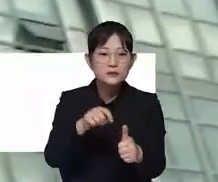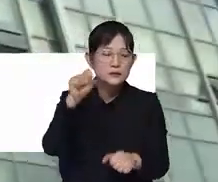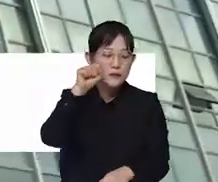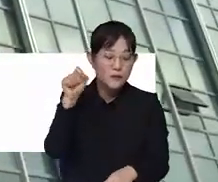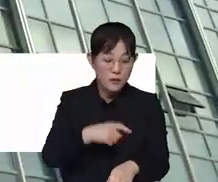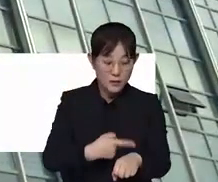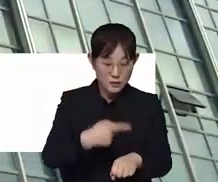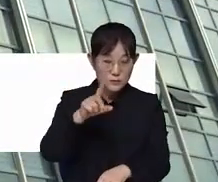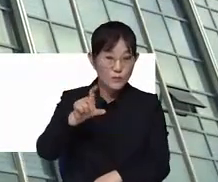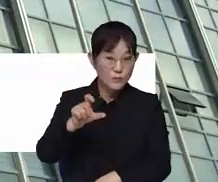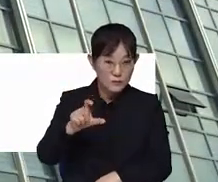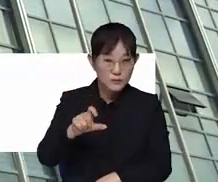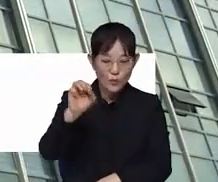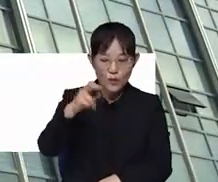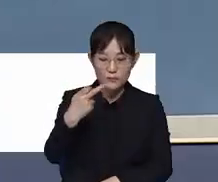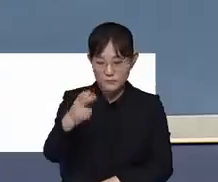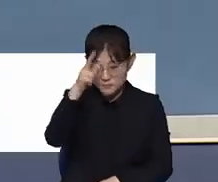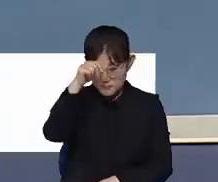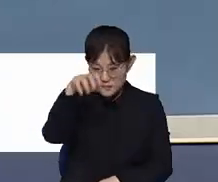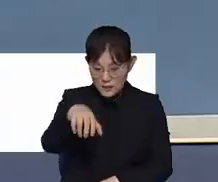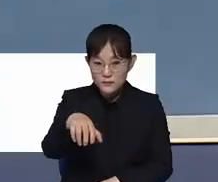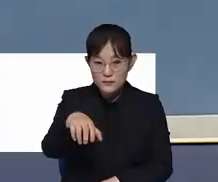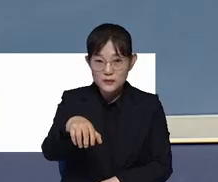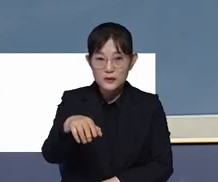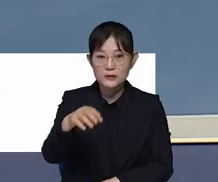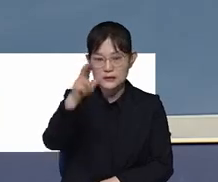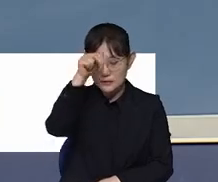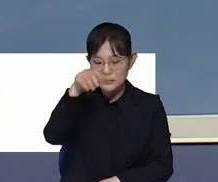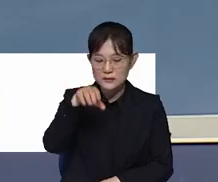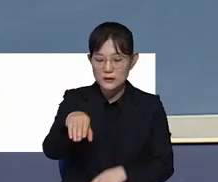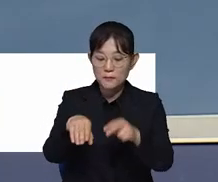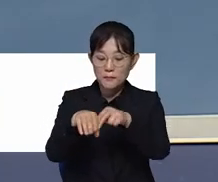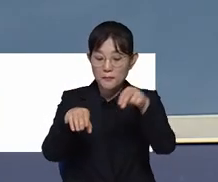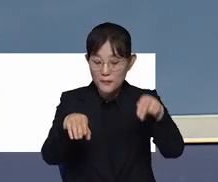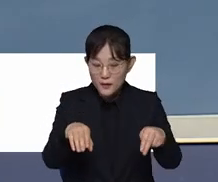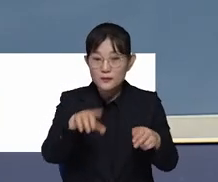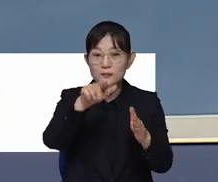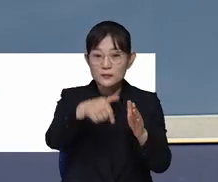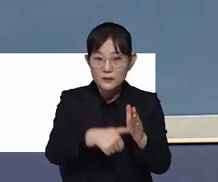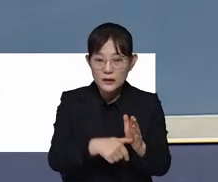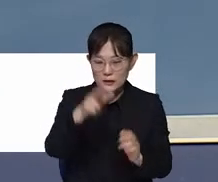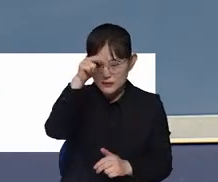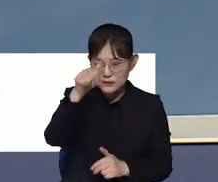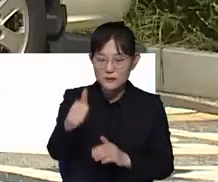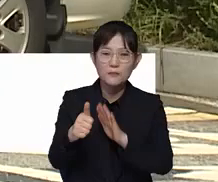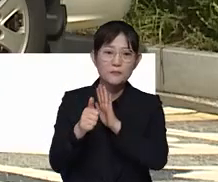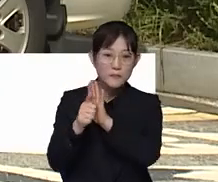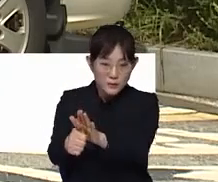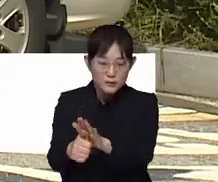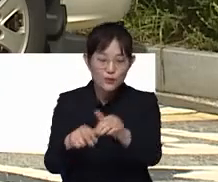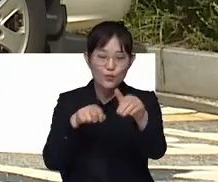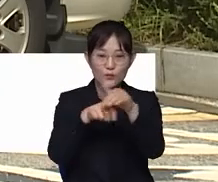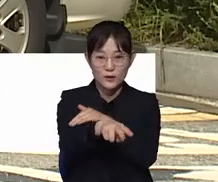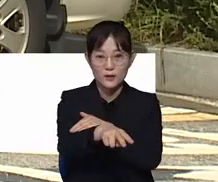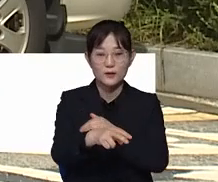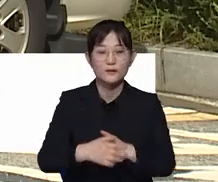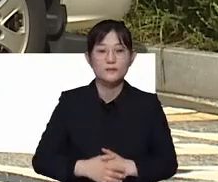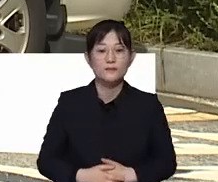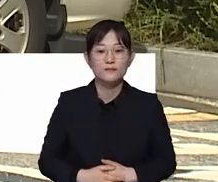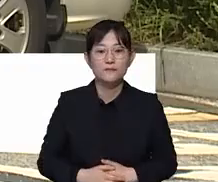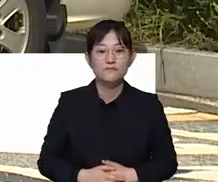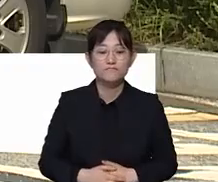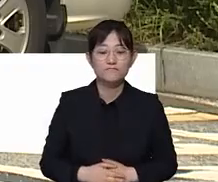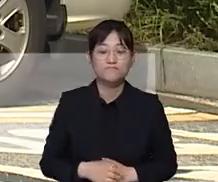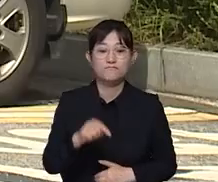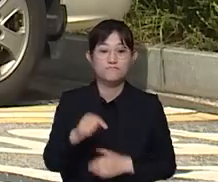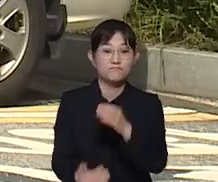1시 15분쯤 광산경찰서에 도착한 순찰차에서 내리던 중 파출소 경찰관을 미치고 달아났습니다. 이 사건을